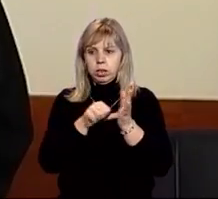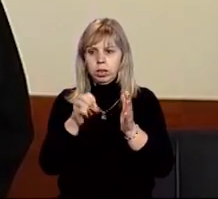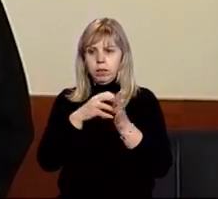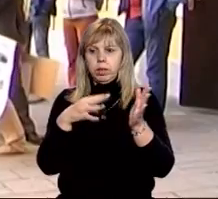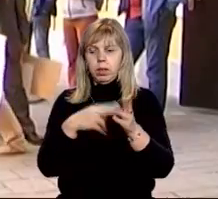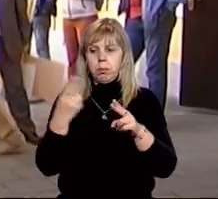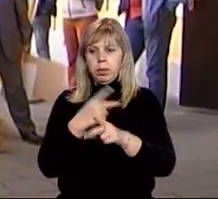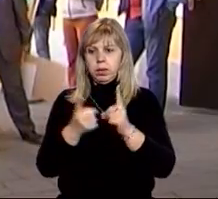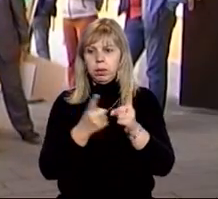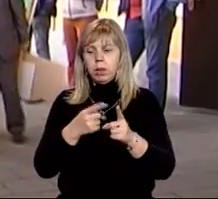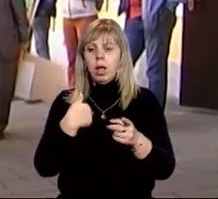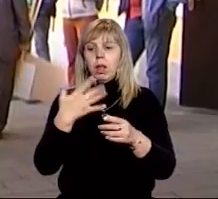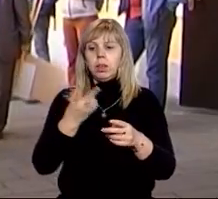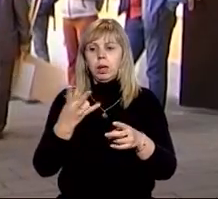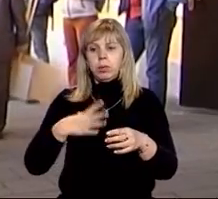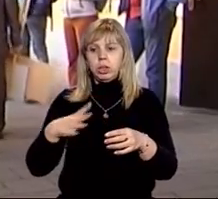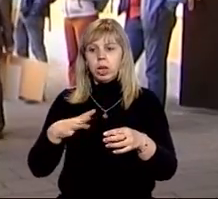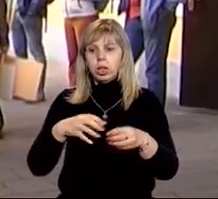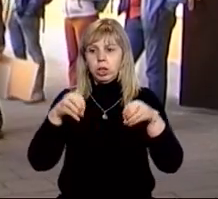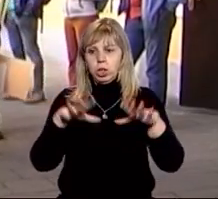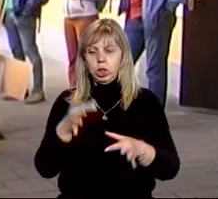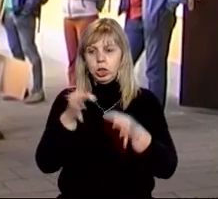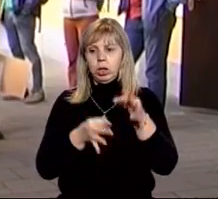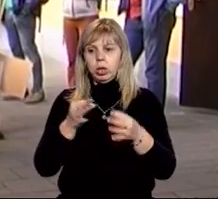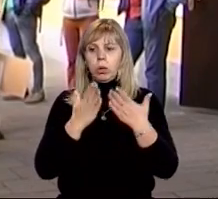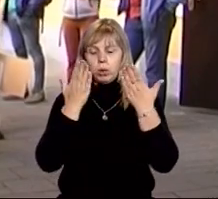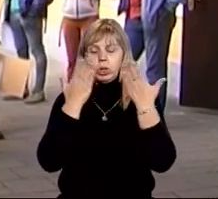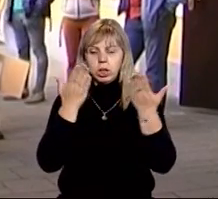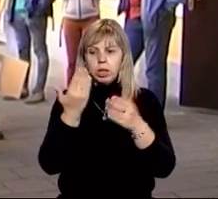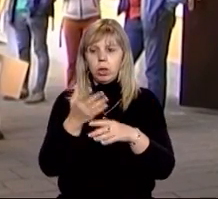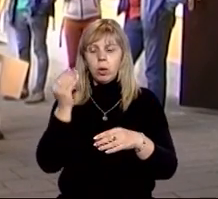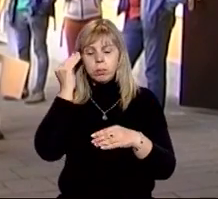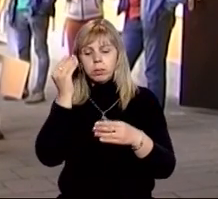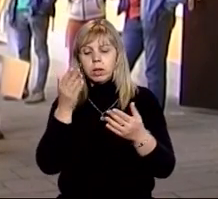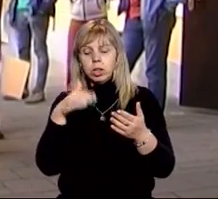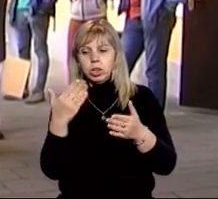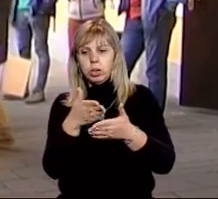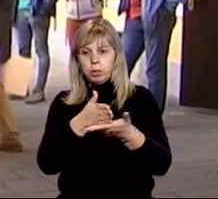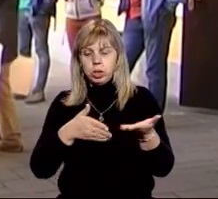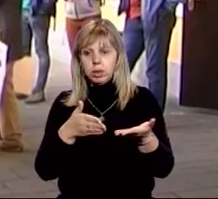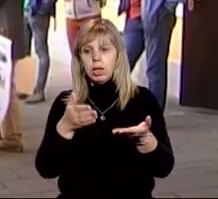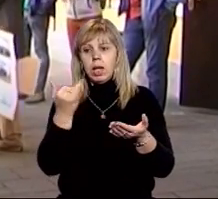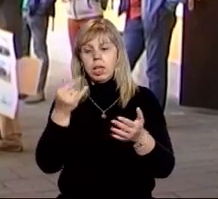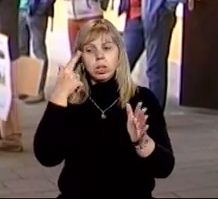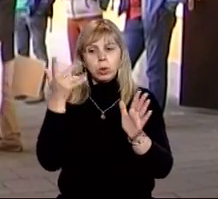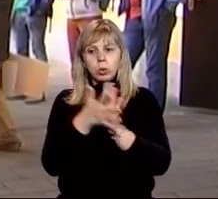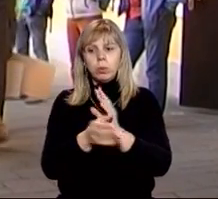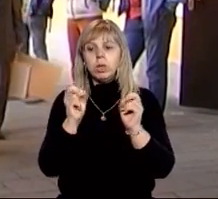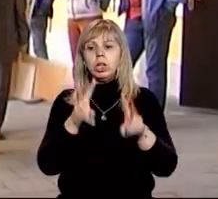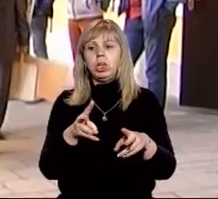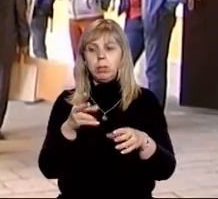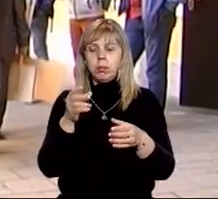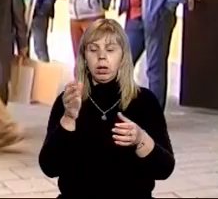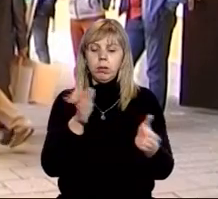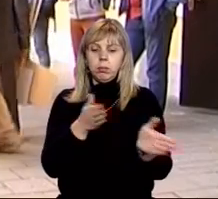260/771/19 без змін. Треба дочекатися рішення суду, прочитати його мотивувальну частину і зрозуміти, чим суд